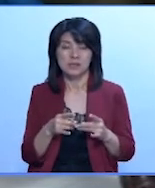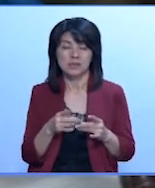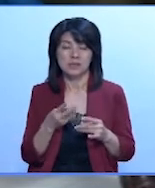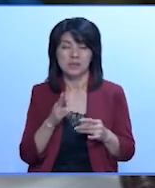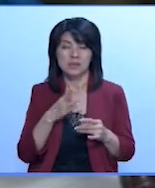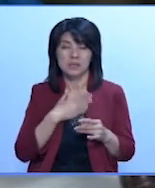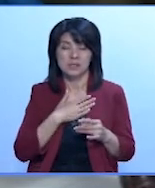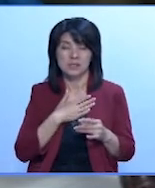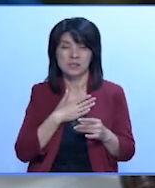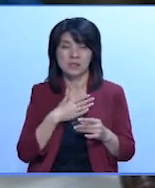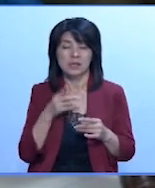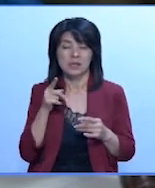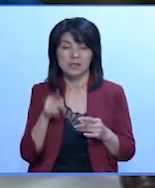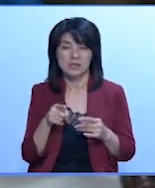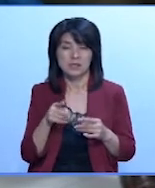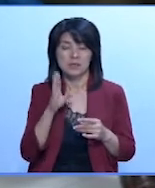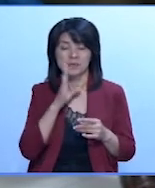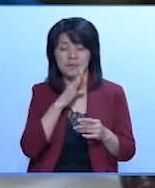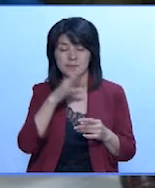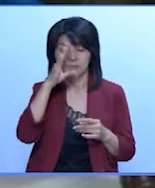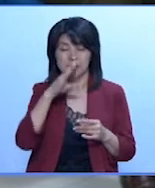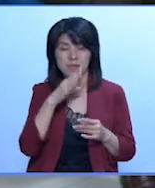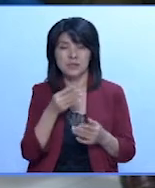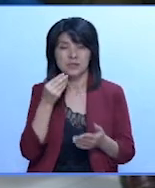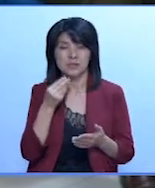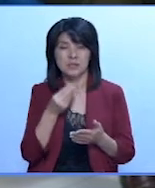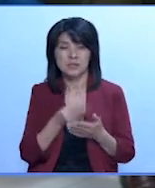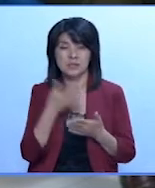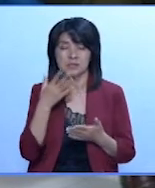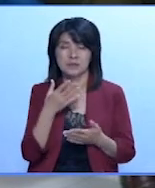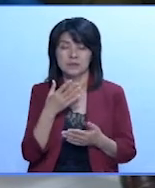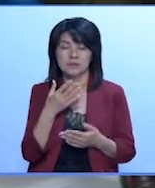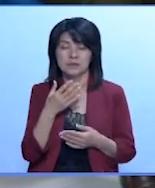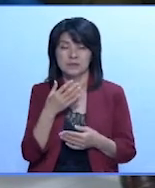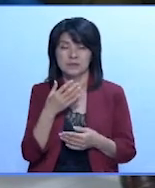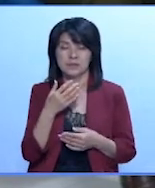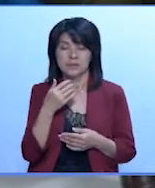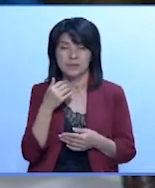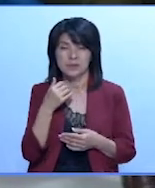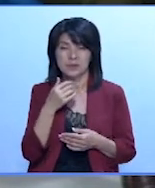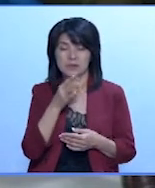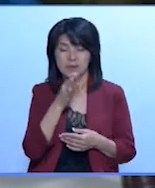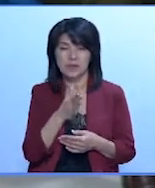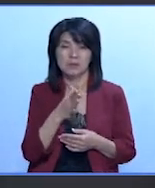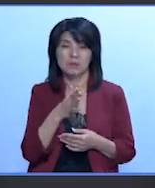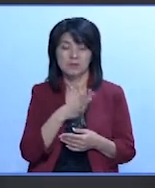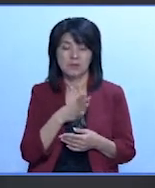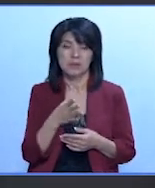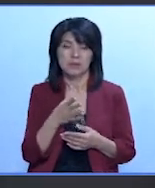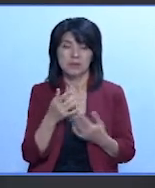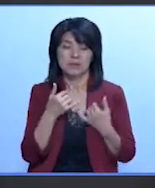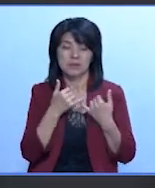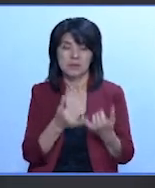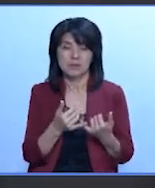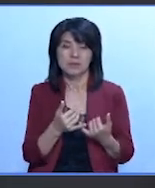үшін өздерінің ең қымбат өмірлерін қиып, отан соғысына қатысып, Отан соғысынан